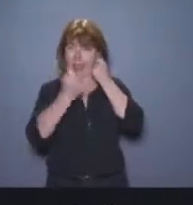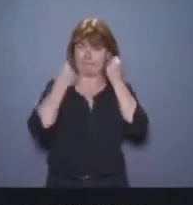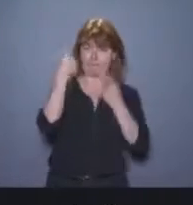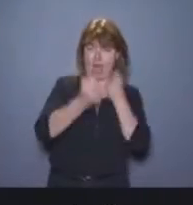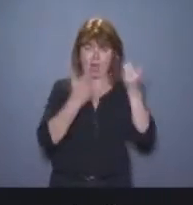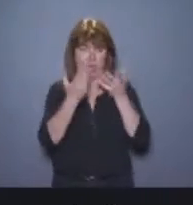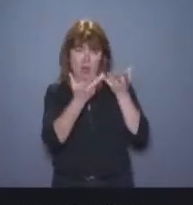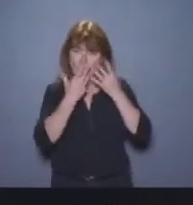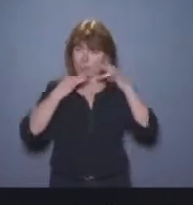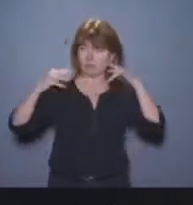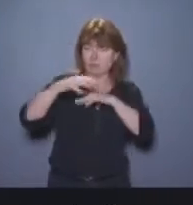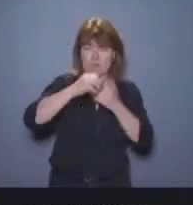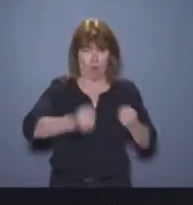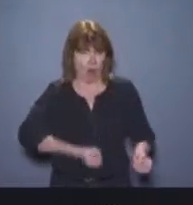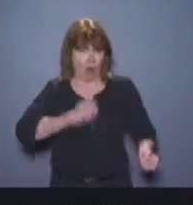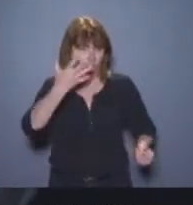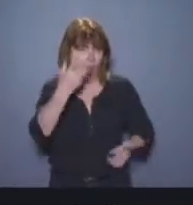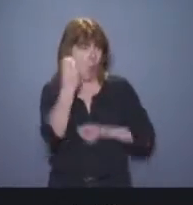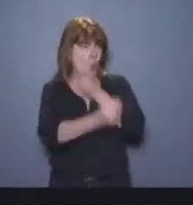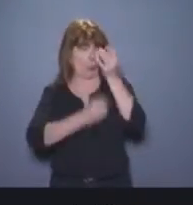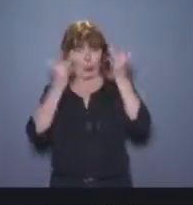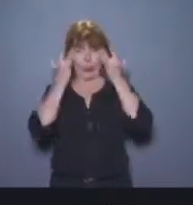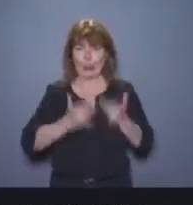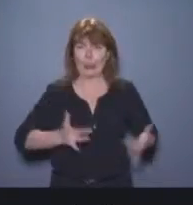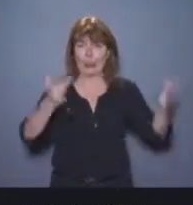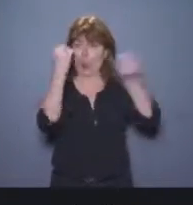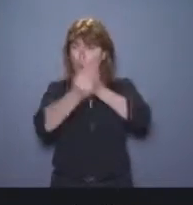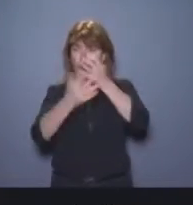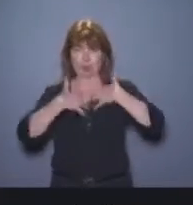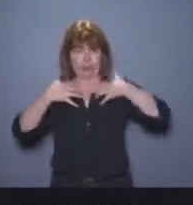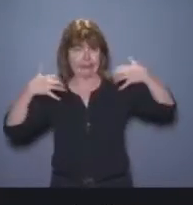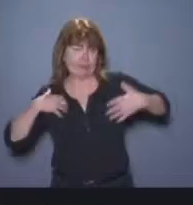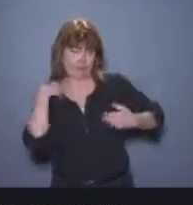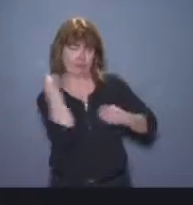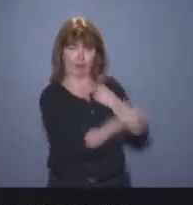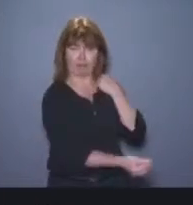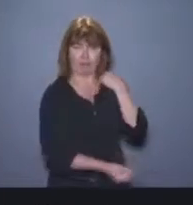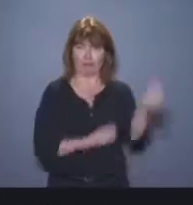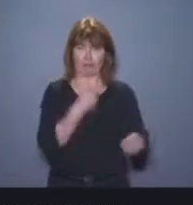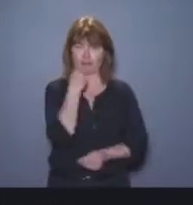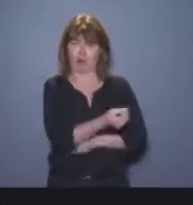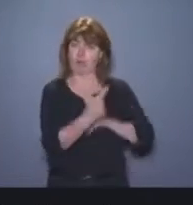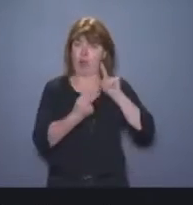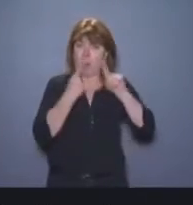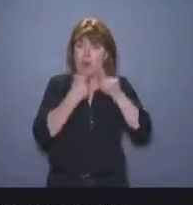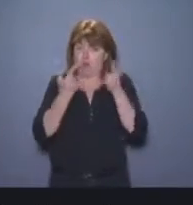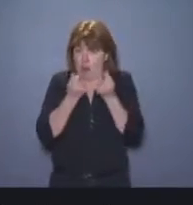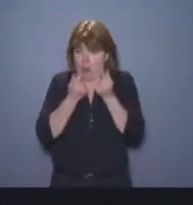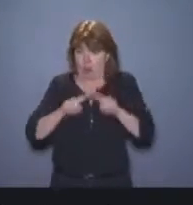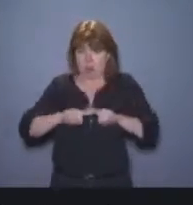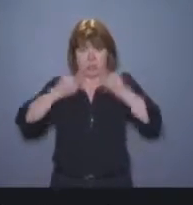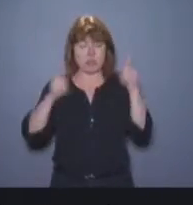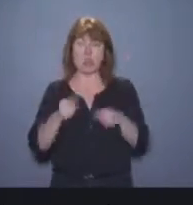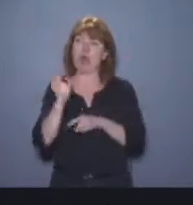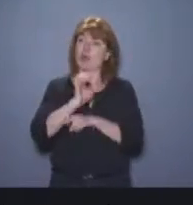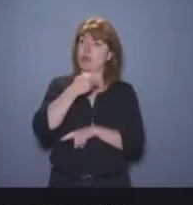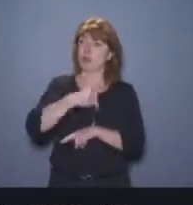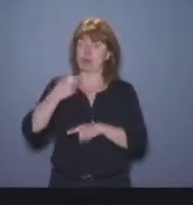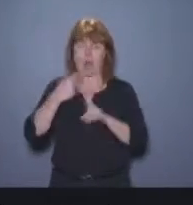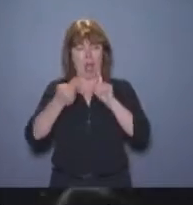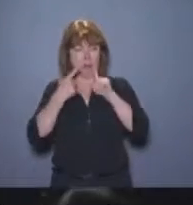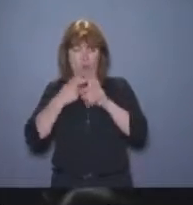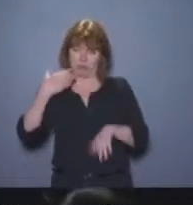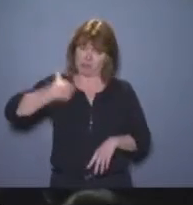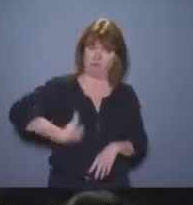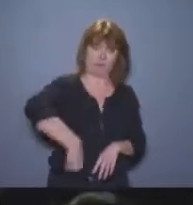de compréhension, d'intelligence, d'éducation, d'éveil aux sensibilités artistiques, culturelles,